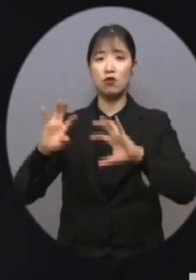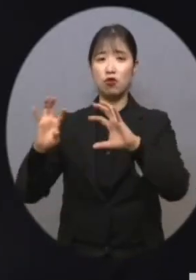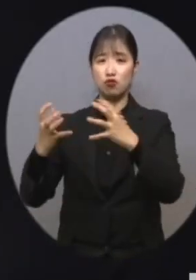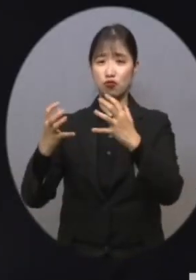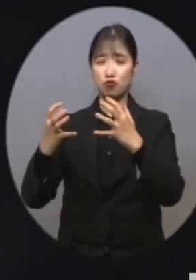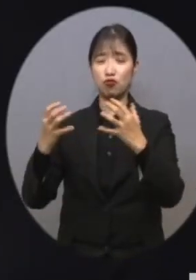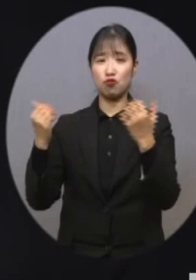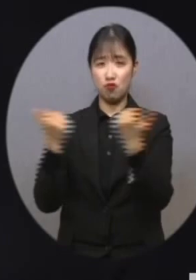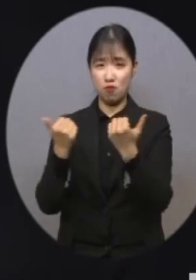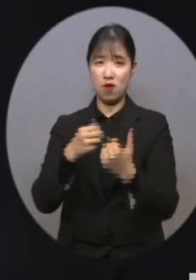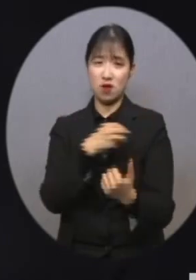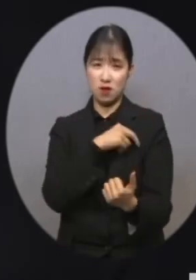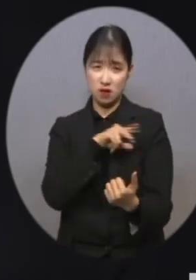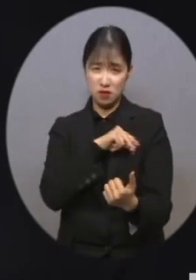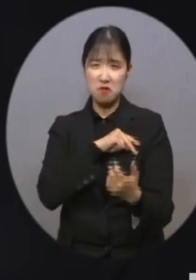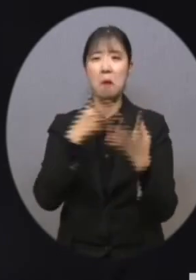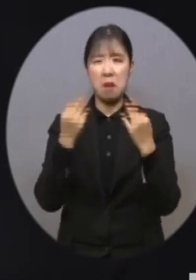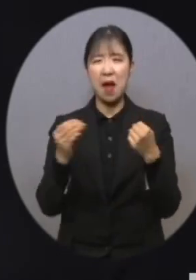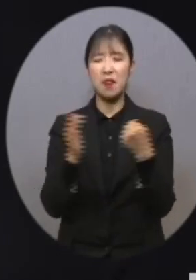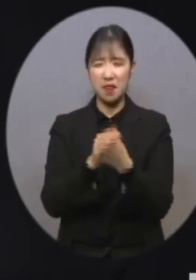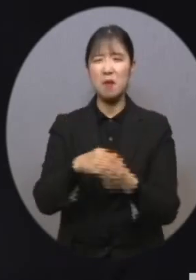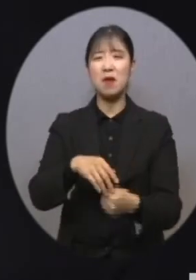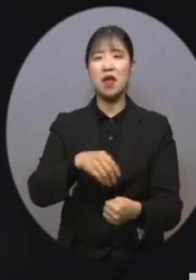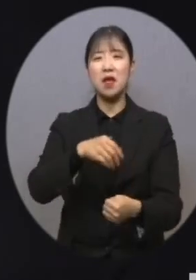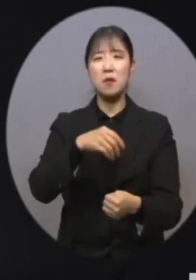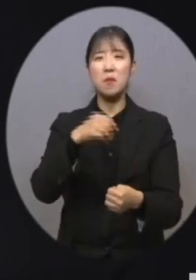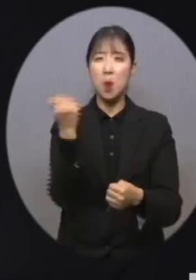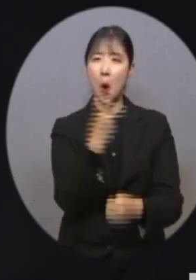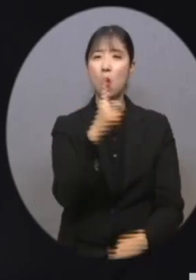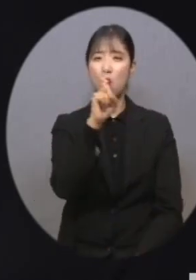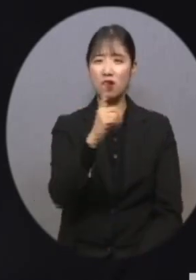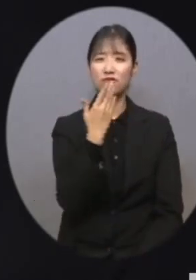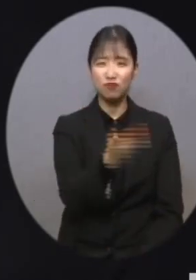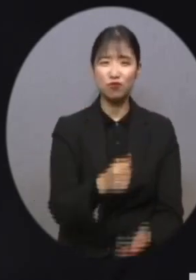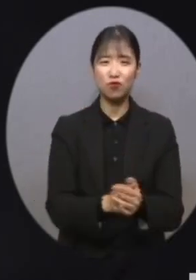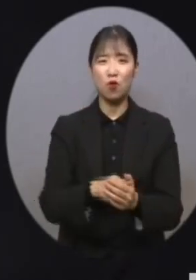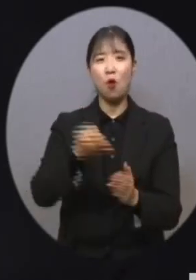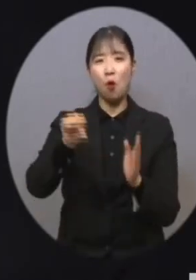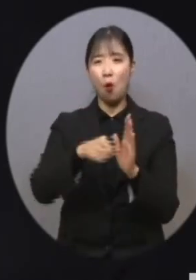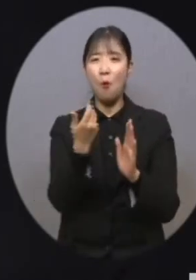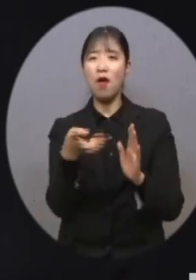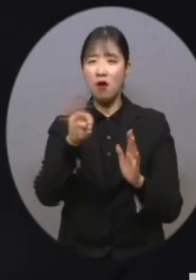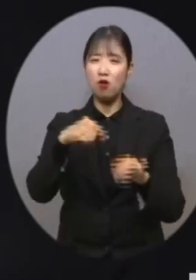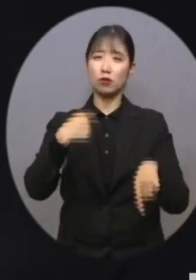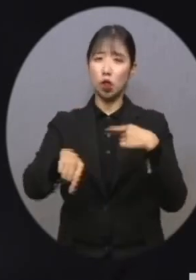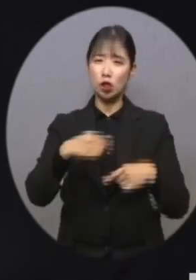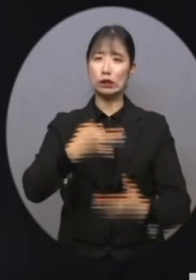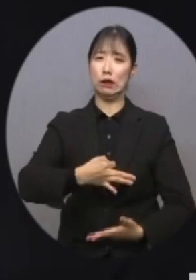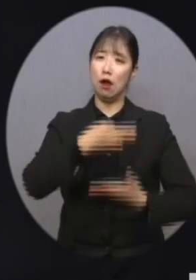해서 우선권을 주고 거기는 500억씩 정치 자금을 주고